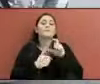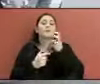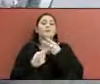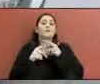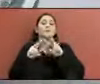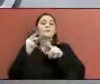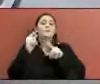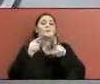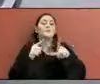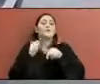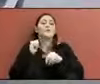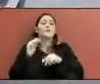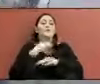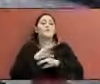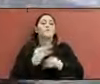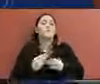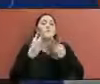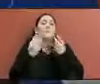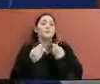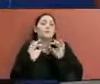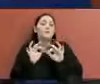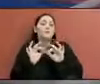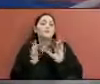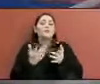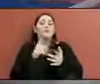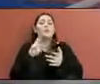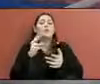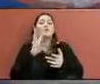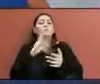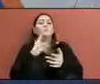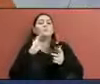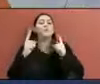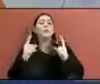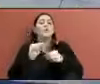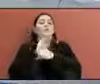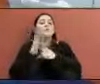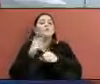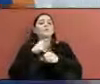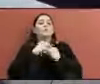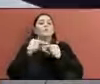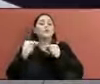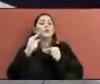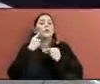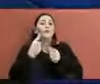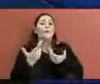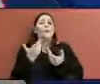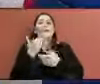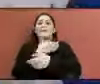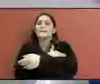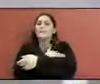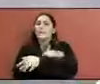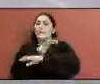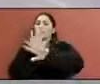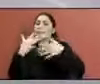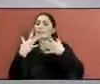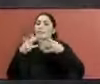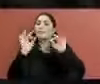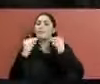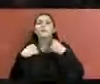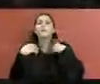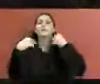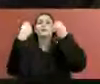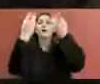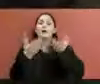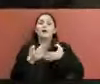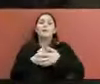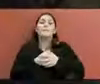olursam 17-35 yaş arası bu bireylerimize biz COVID sürecinde birebir de hizmetleri biz hali hazırda verdik. Şu